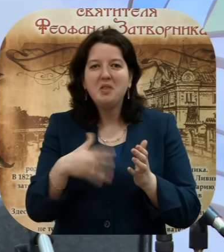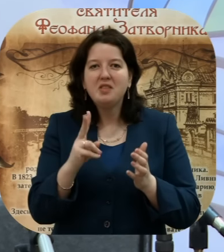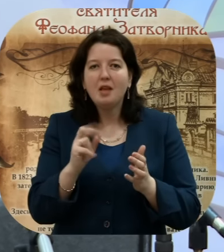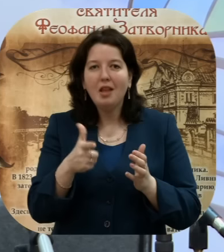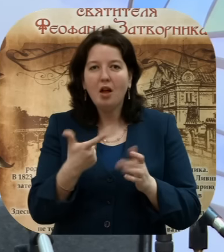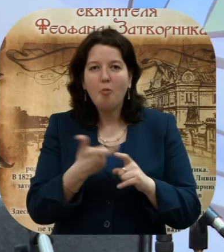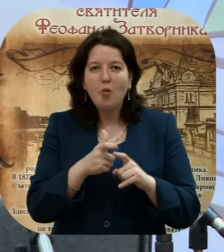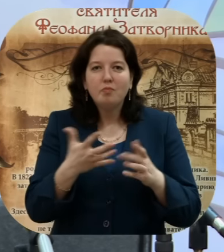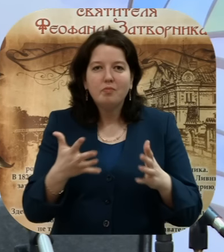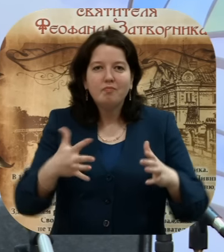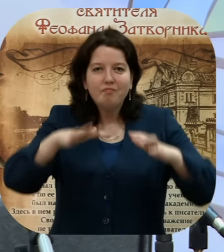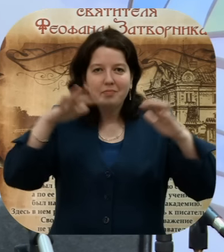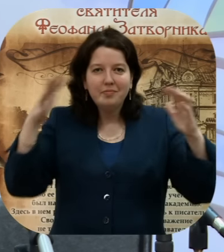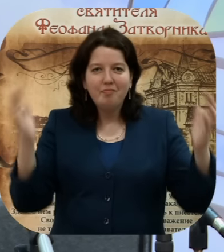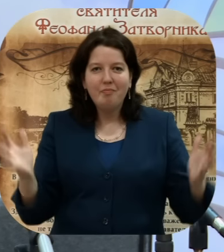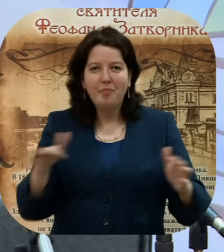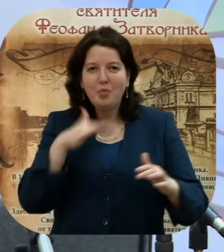Боже мой!